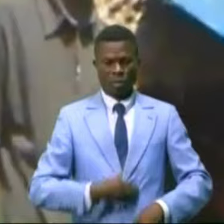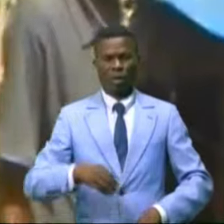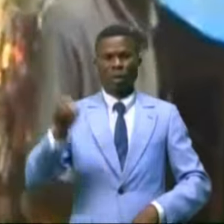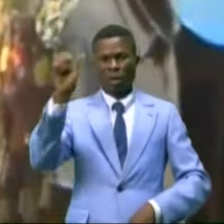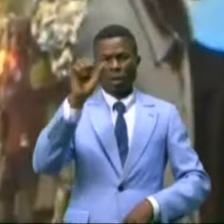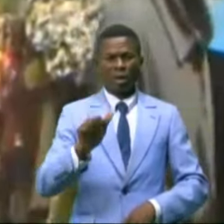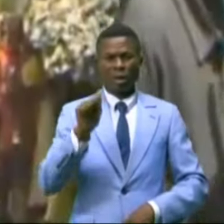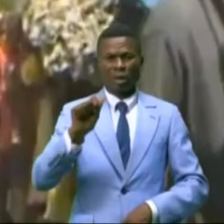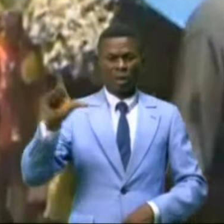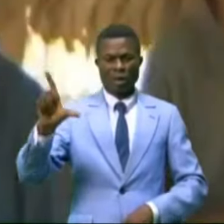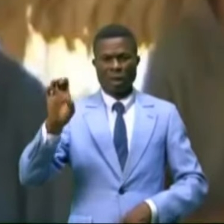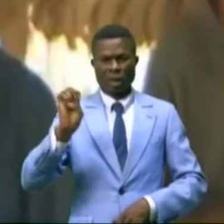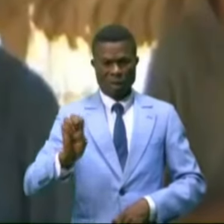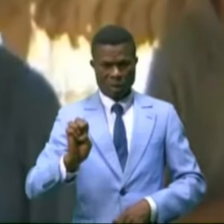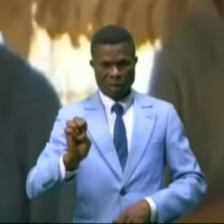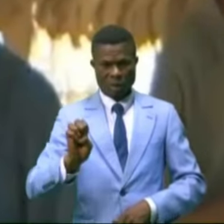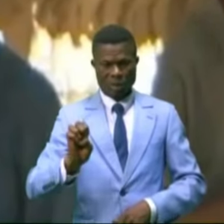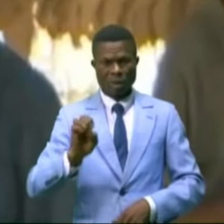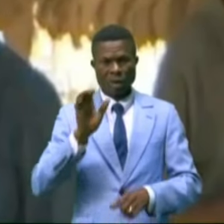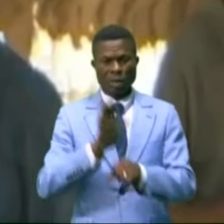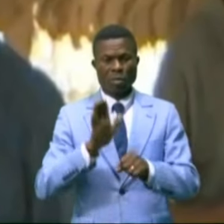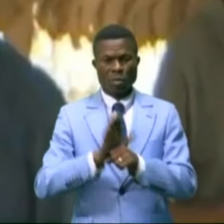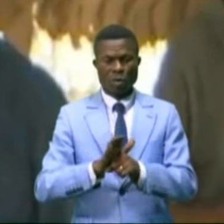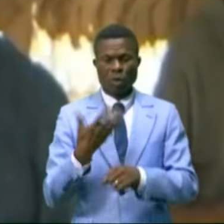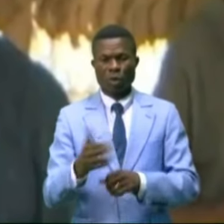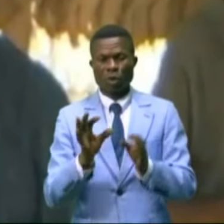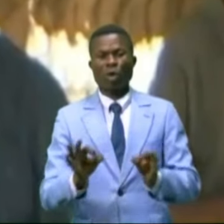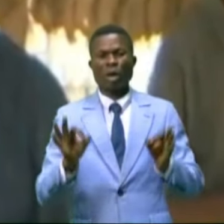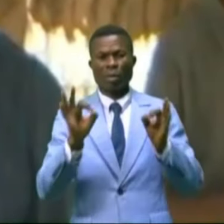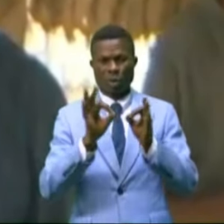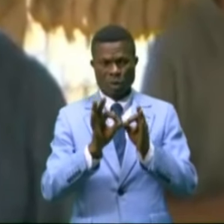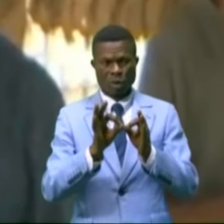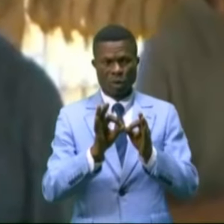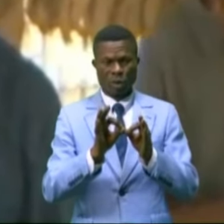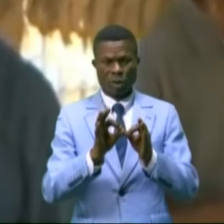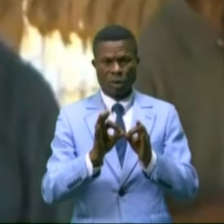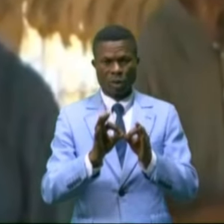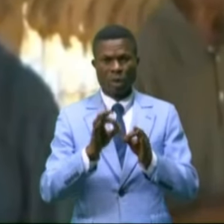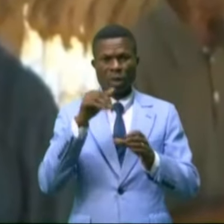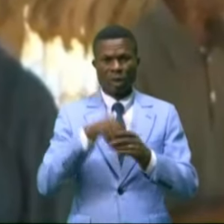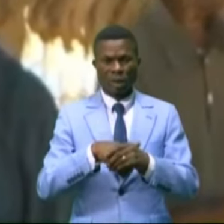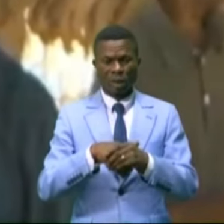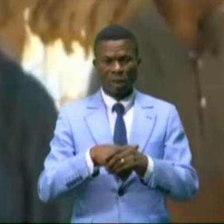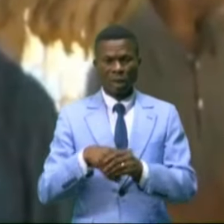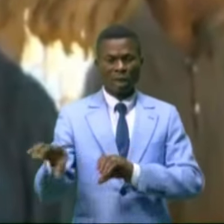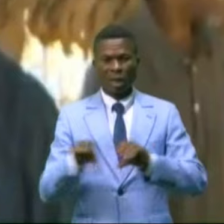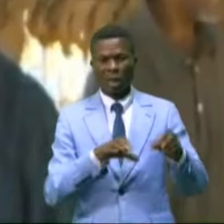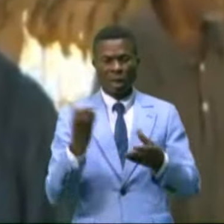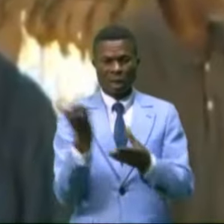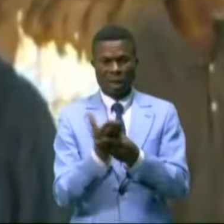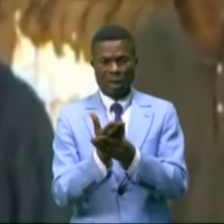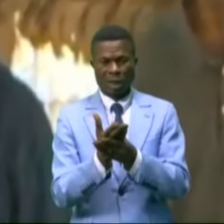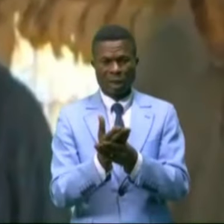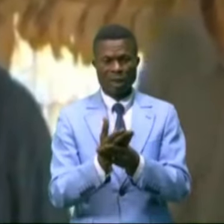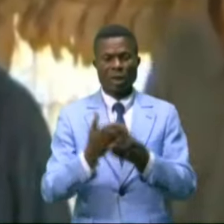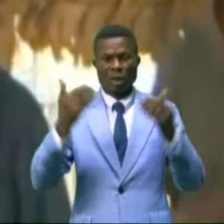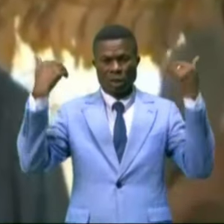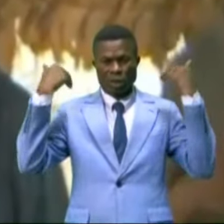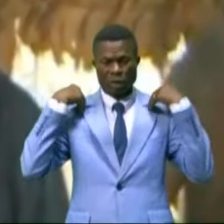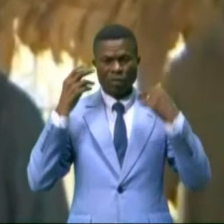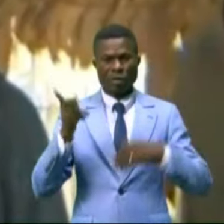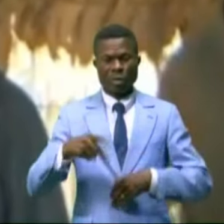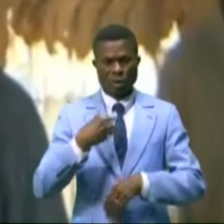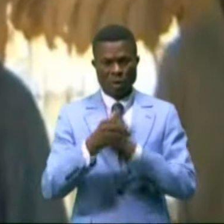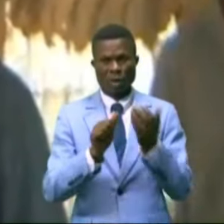be salaire la plus grande particularité dans cet acte administratif qu' pris l'autorité